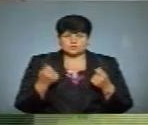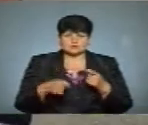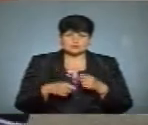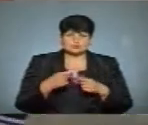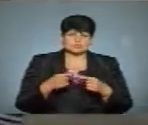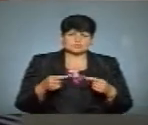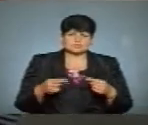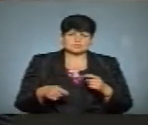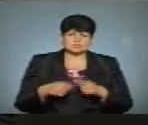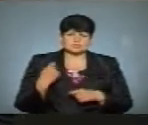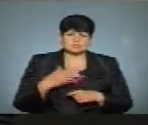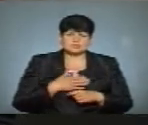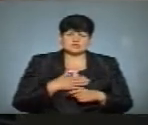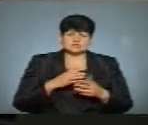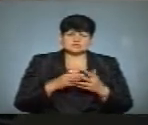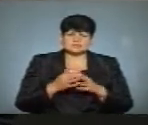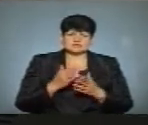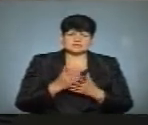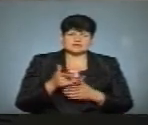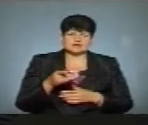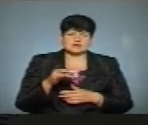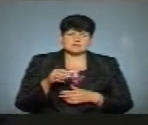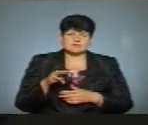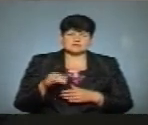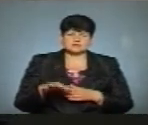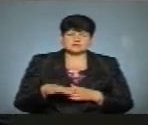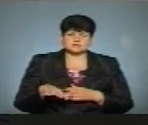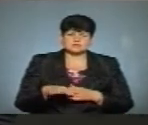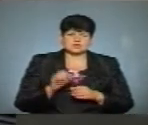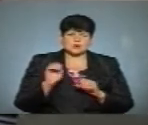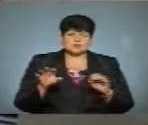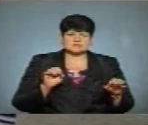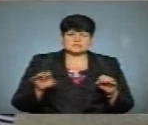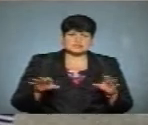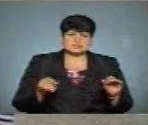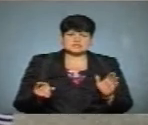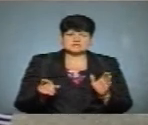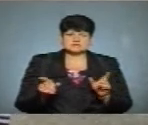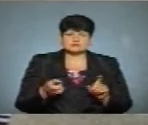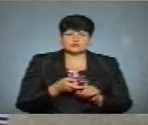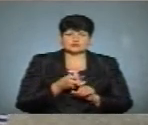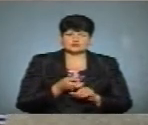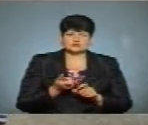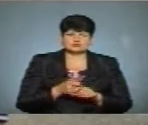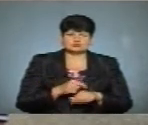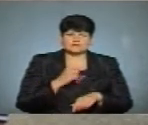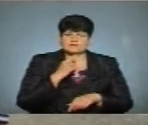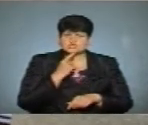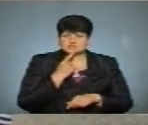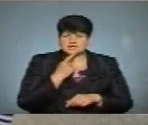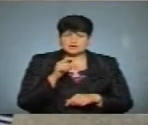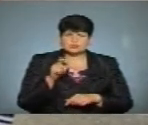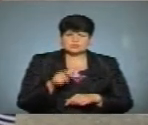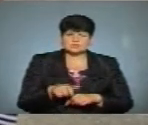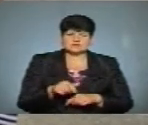злочин. Наші села, які відносяться до Гримайлівської зони, вони дуже розкидані і сполучення дуже досить таке важке. І людині,